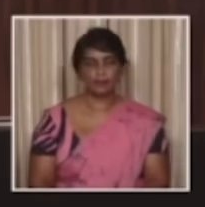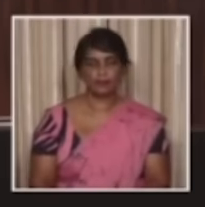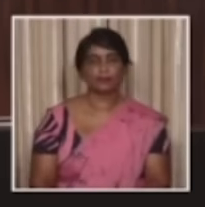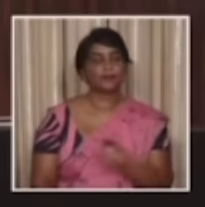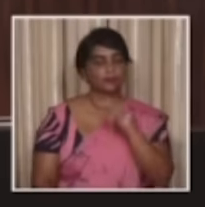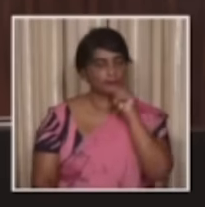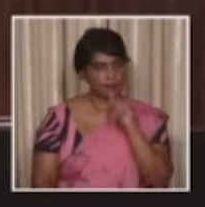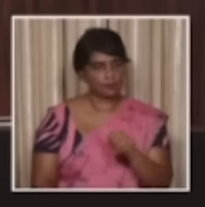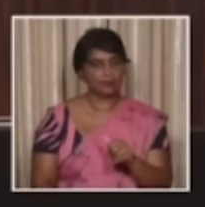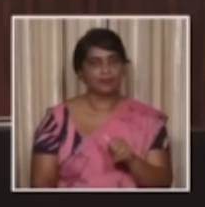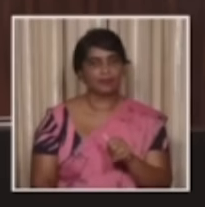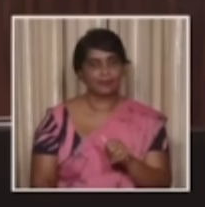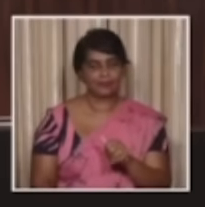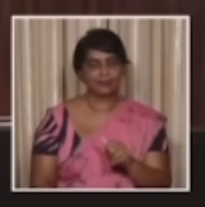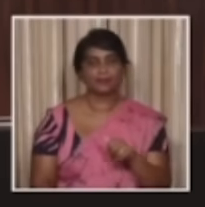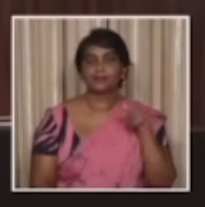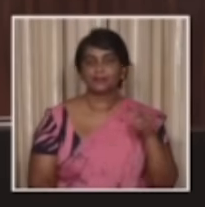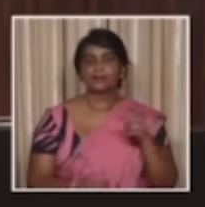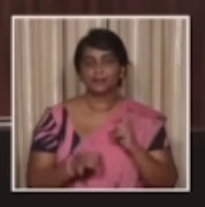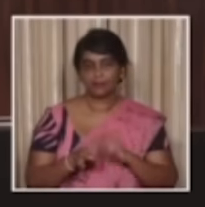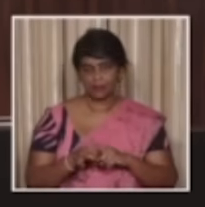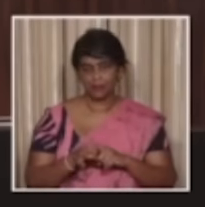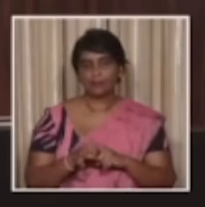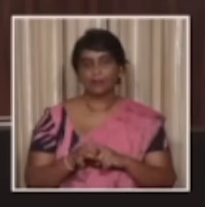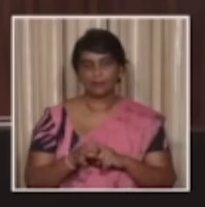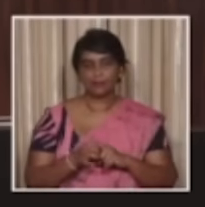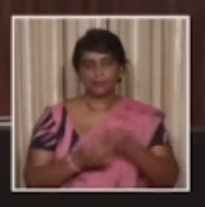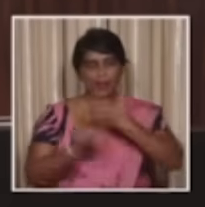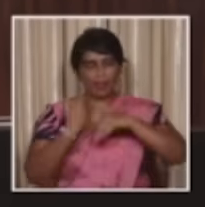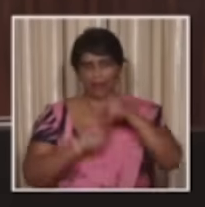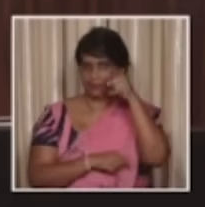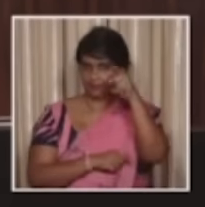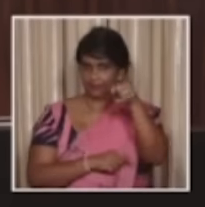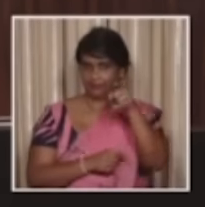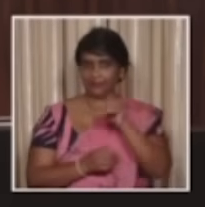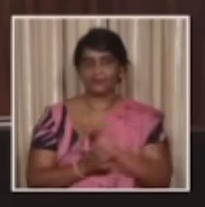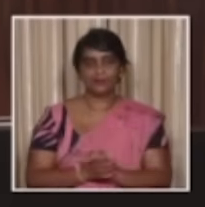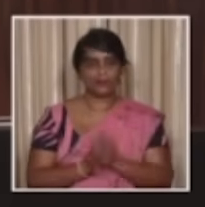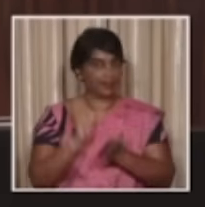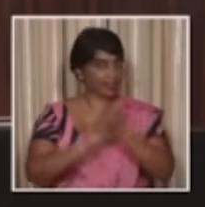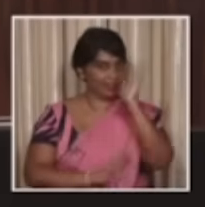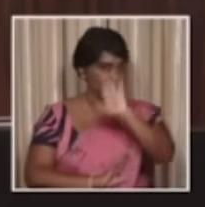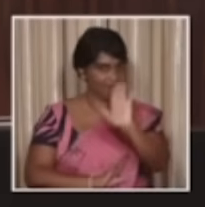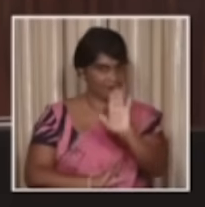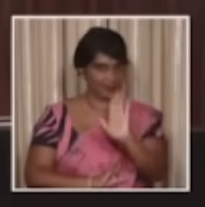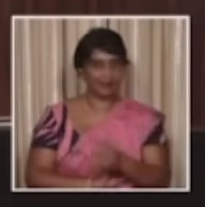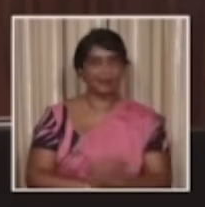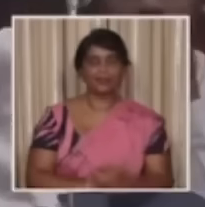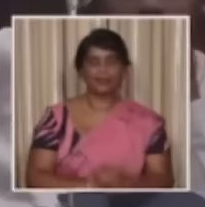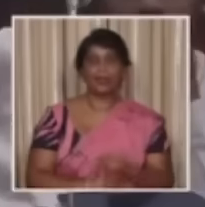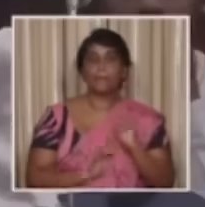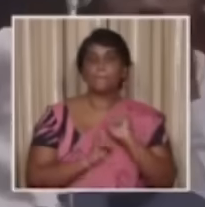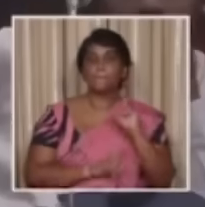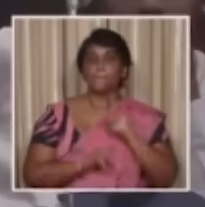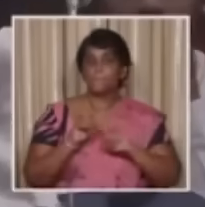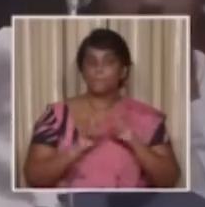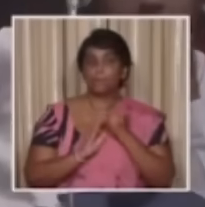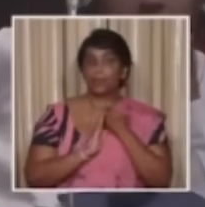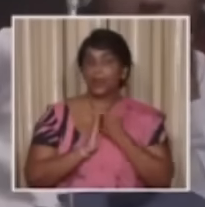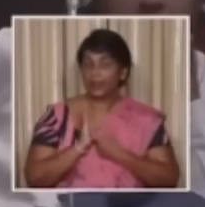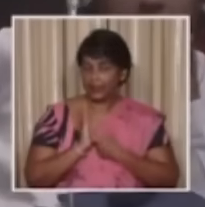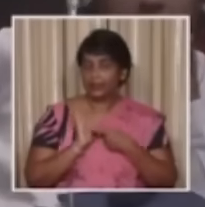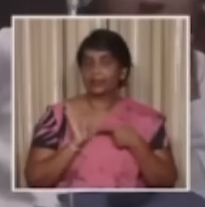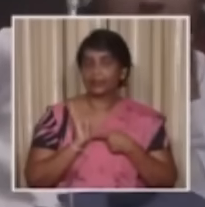ඇත්ත වශයෙන්ම මේ ප්‍රශ්නේ බුලවරද්ද ගත්තේ ඔබතුමා තරහ වෙන්න එපා කිව්වට මොකද පාර්ලිමේන්තු සම්ප්‍රදාය